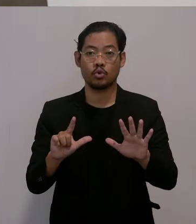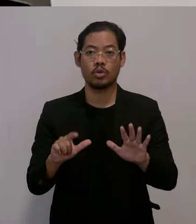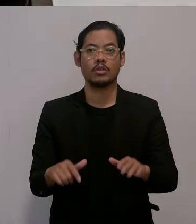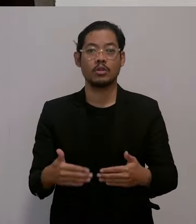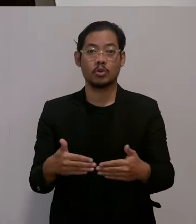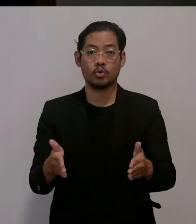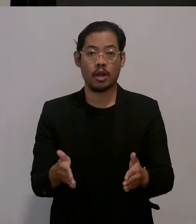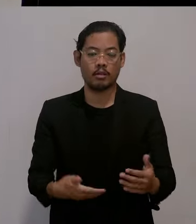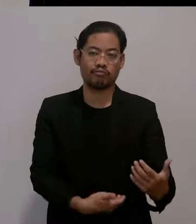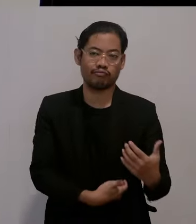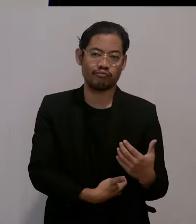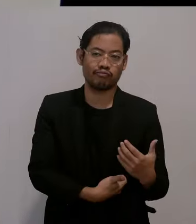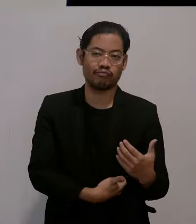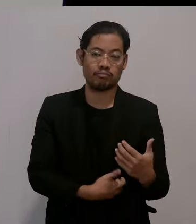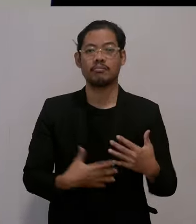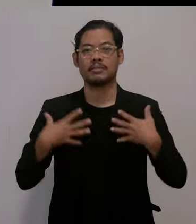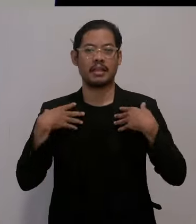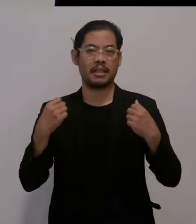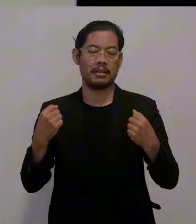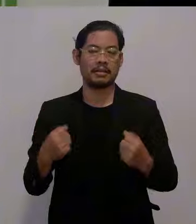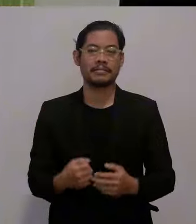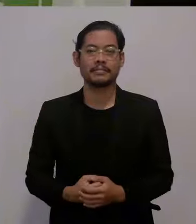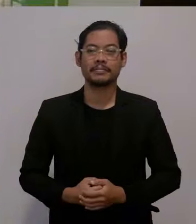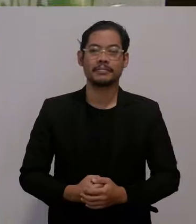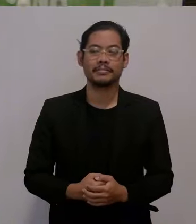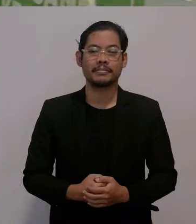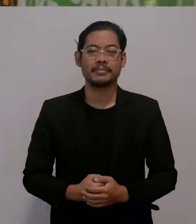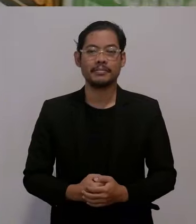7. Ruang laktasi dan kesehatan,